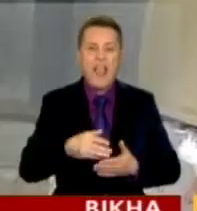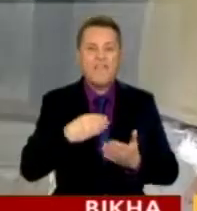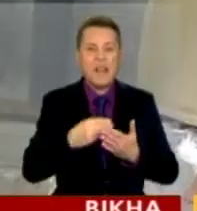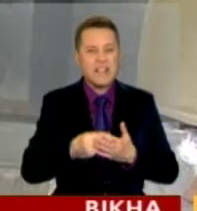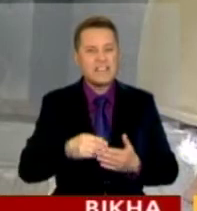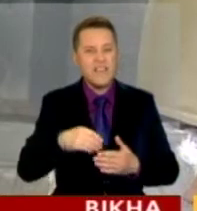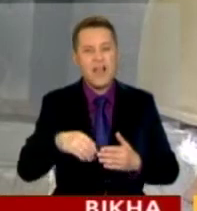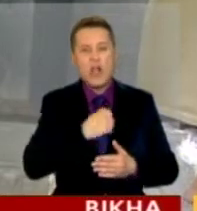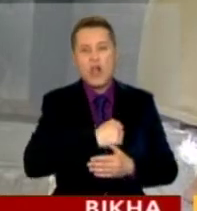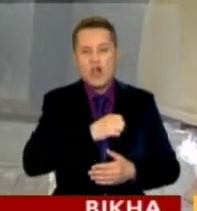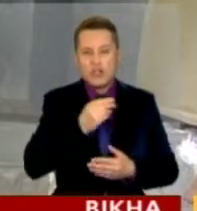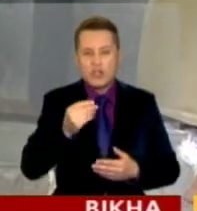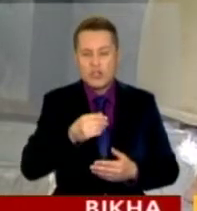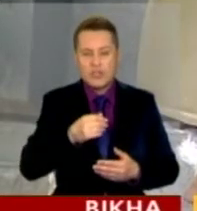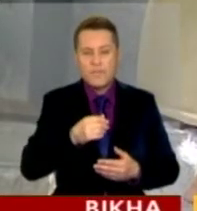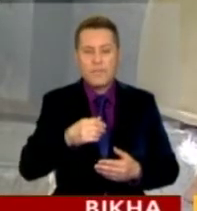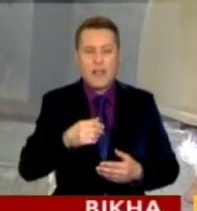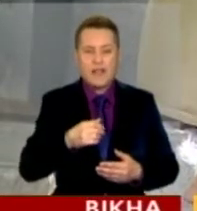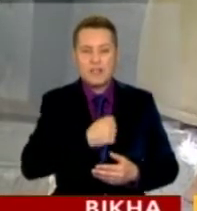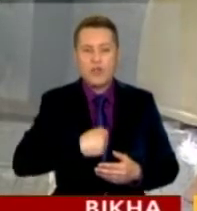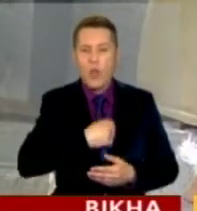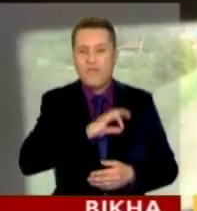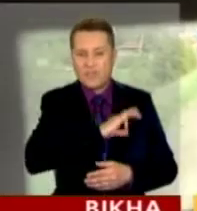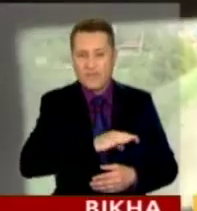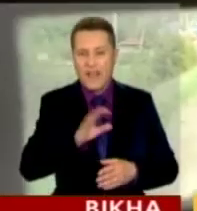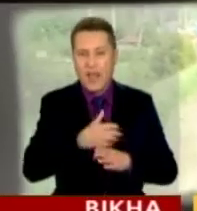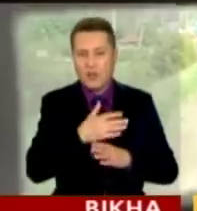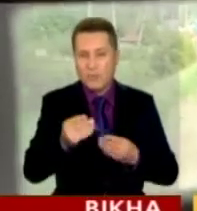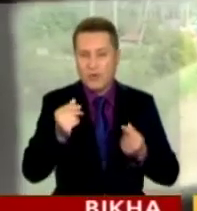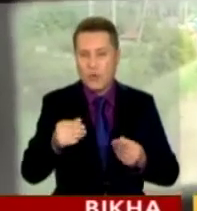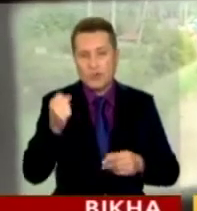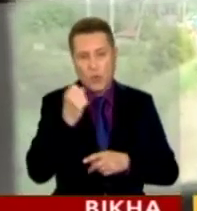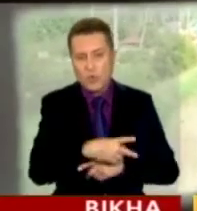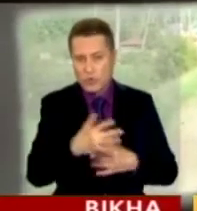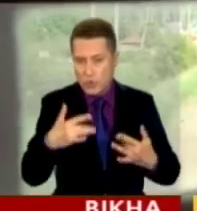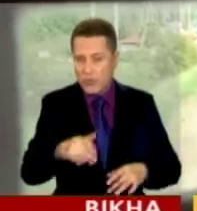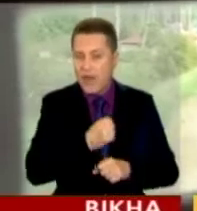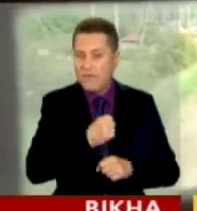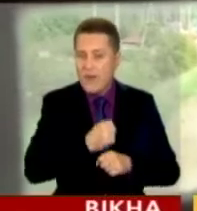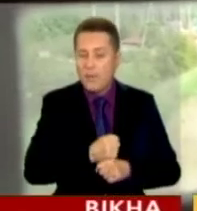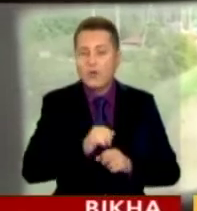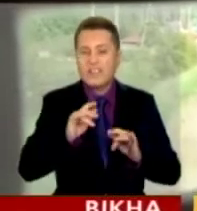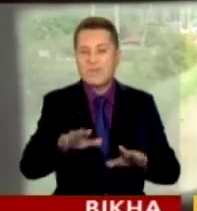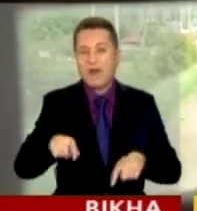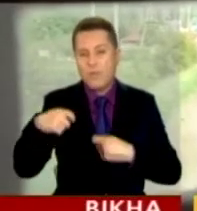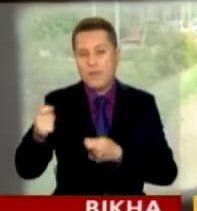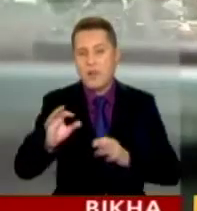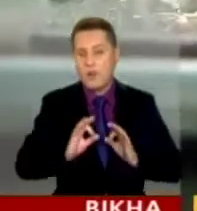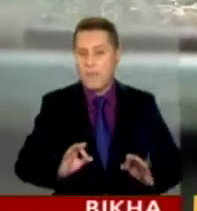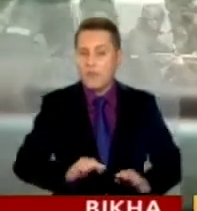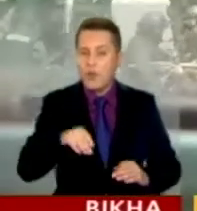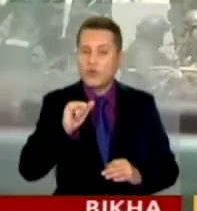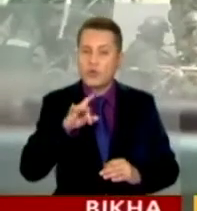посадовців, які відповідали за розподіл коштів для армії. Їх уже усунули від роботи, а справи передали до прокуратури. А Турчинов